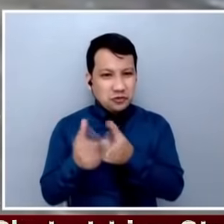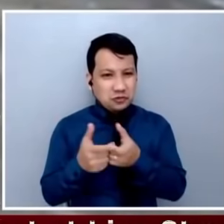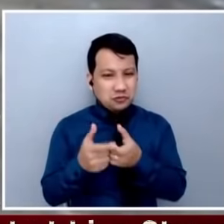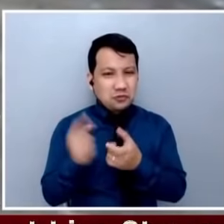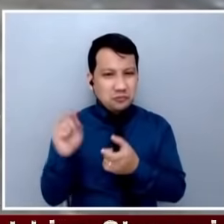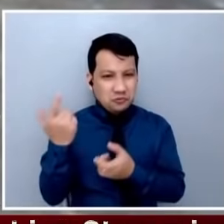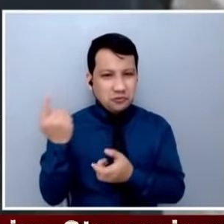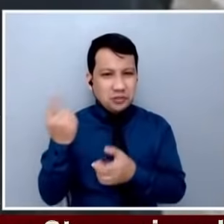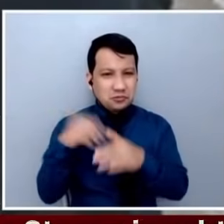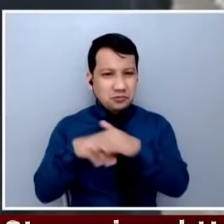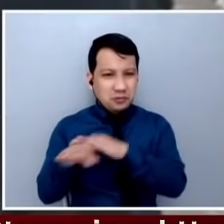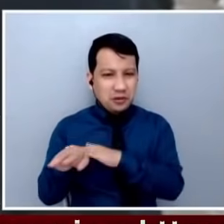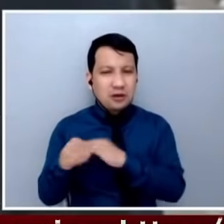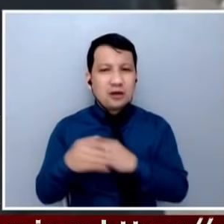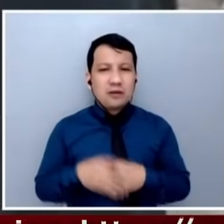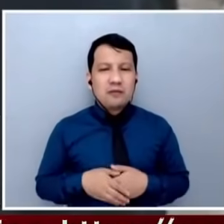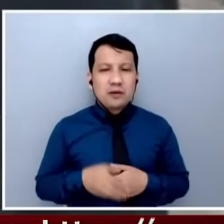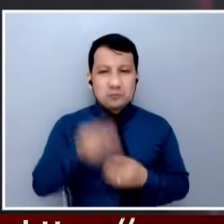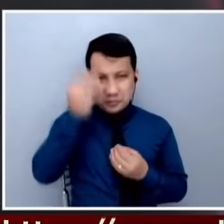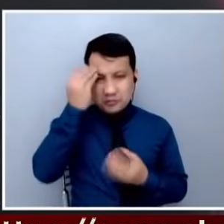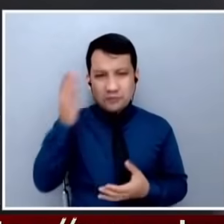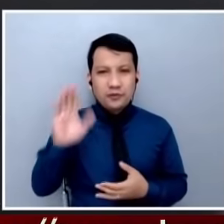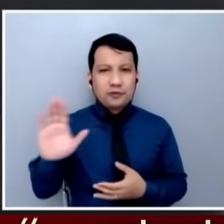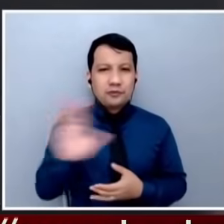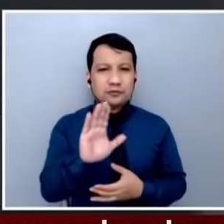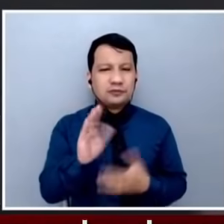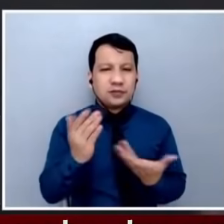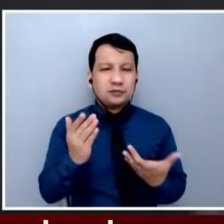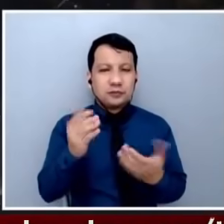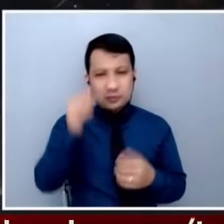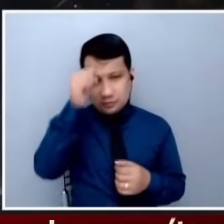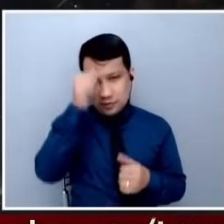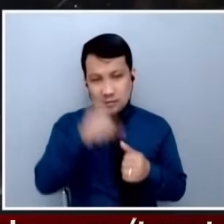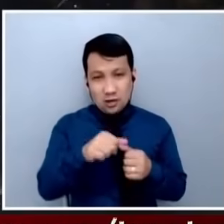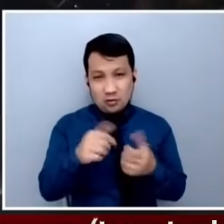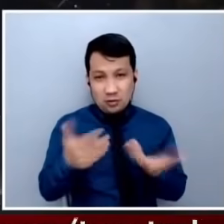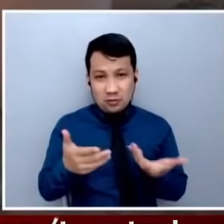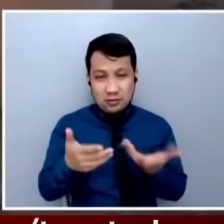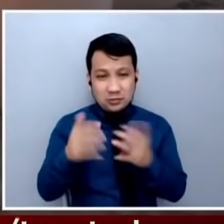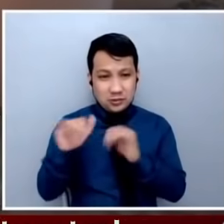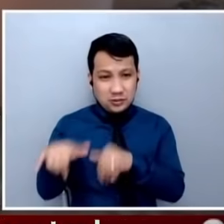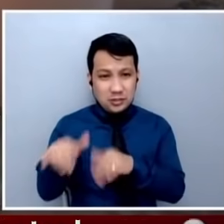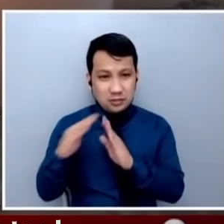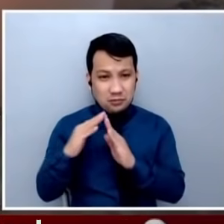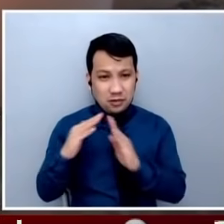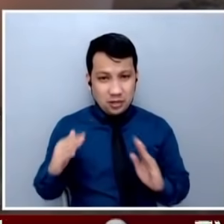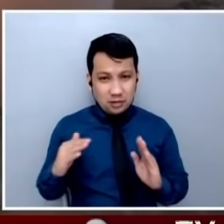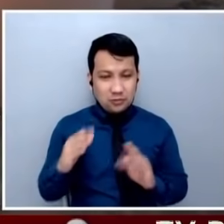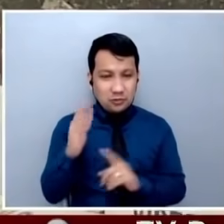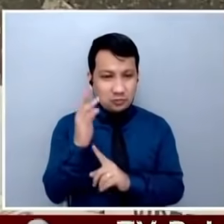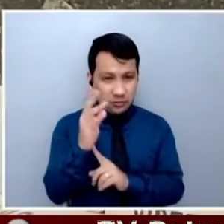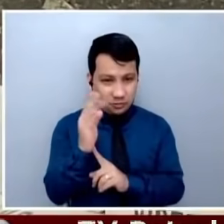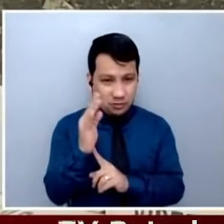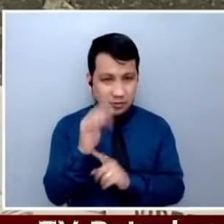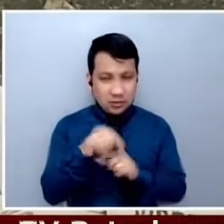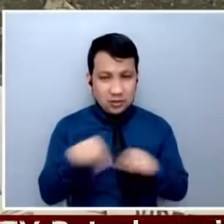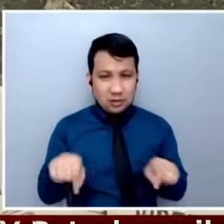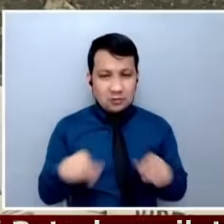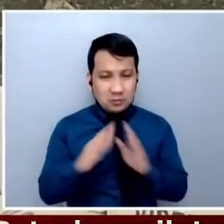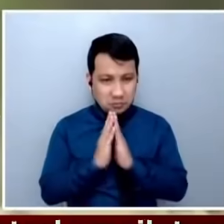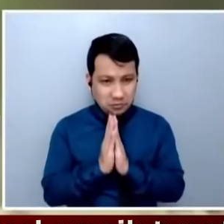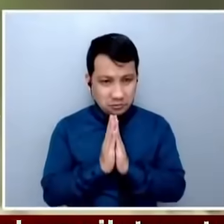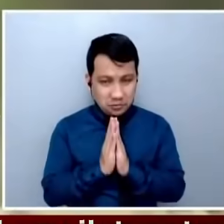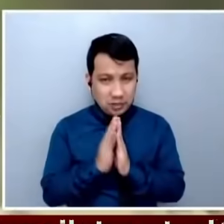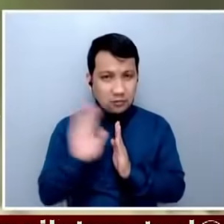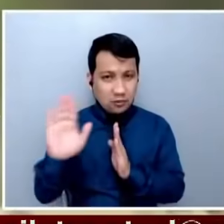mga paraan naman para alalahanin ng mga yumaong mahal sa buhay kahit nasa bahay lang. Pwedeng magsindi ng kandila at ipagdasal ang